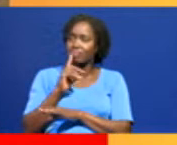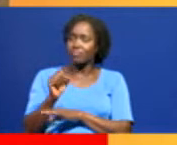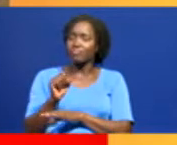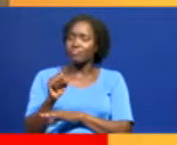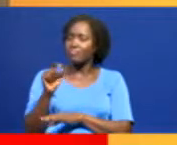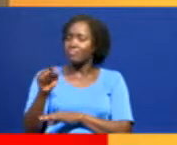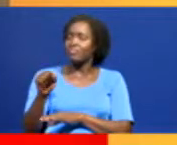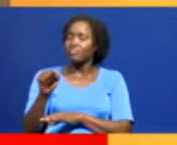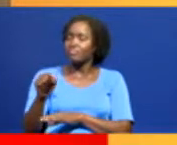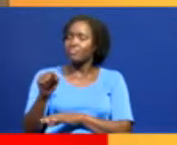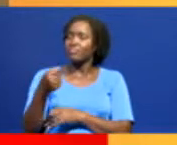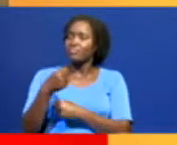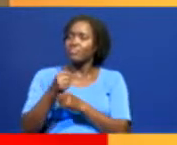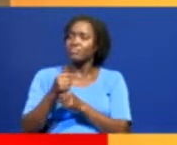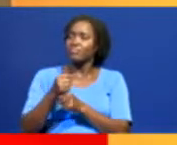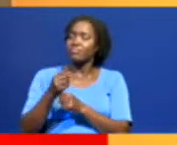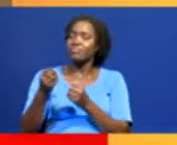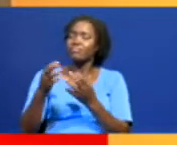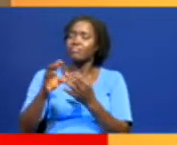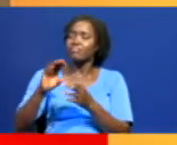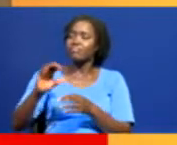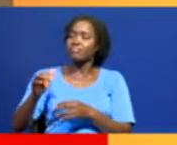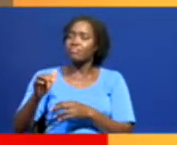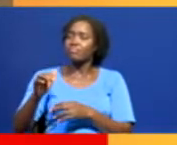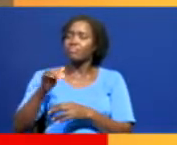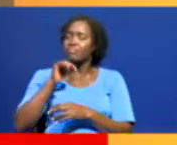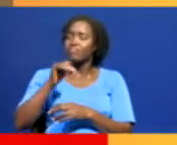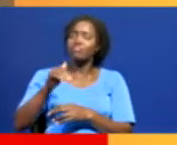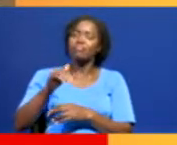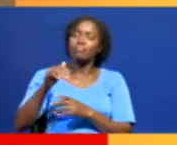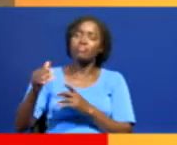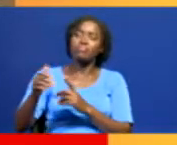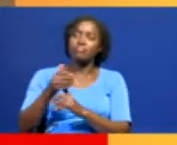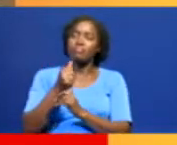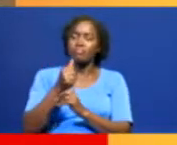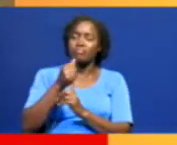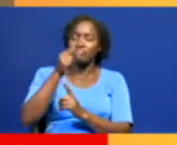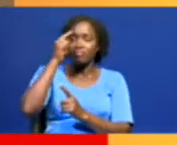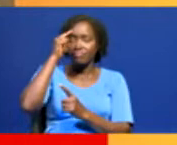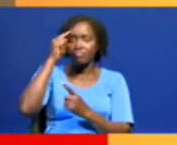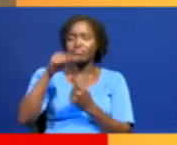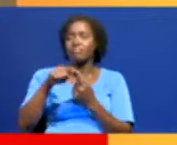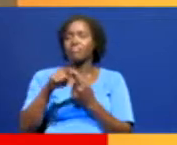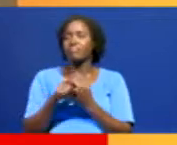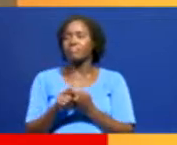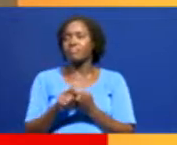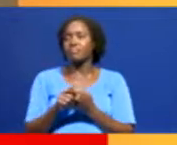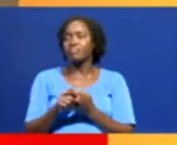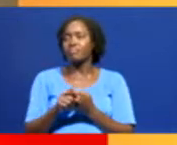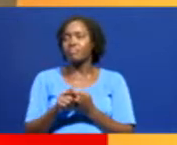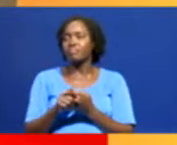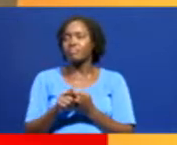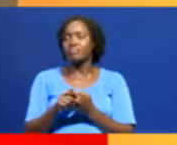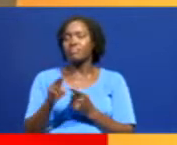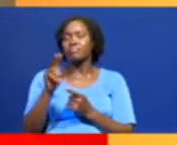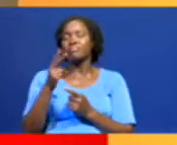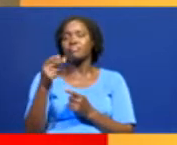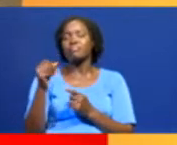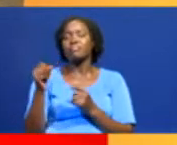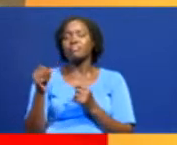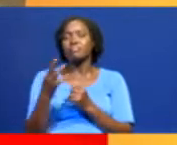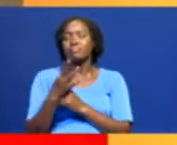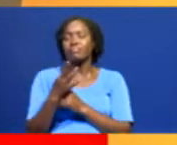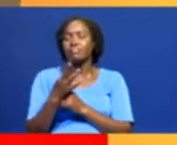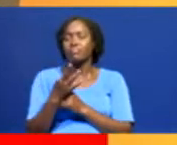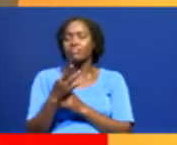ndio inafanya county nyingi sana kutofikia lengo ambayo ilikuwa inatakikana. Kwa sababu kiangalia 2013 vile sisi